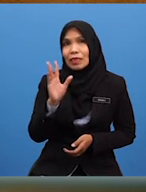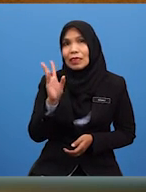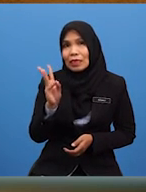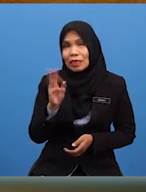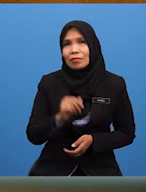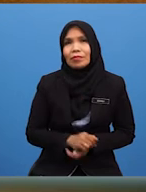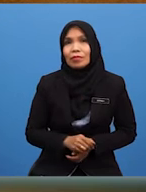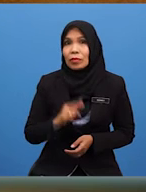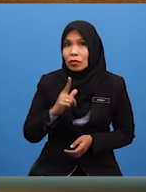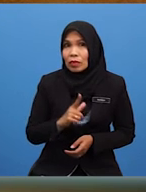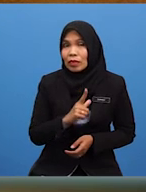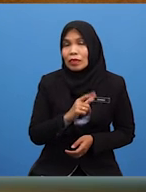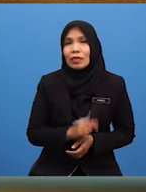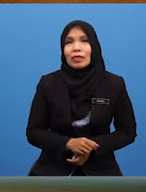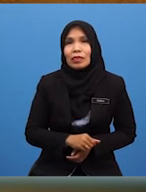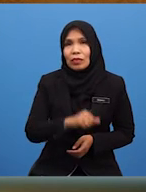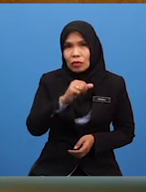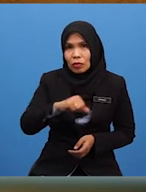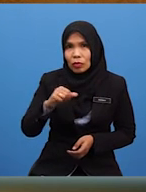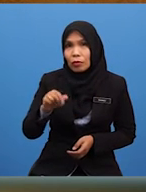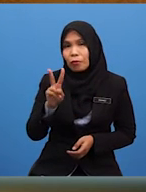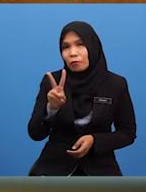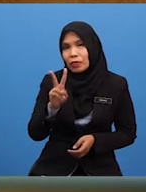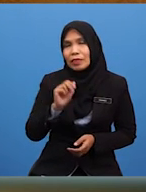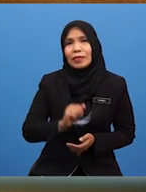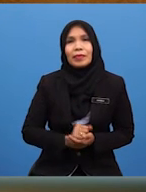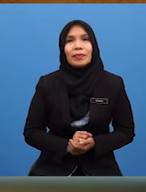1, 2, 3, 6 mewakili huruf V.